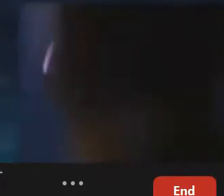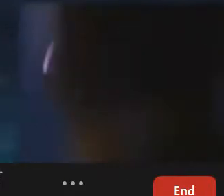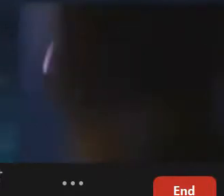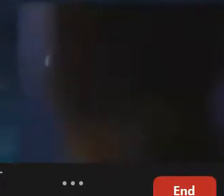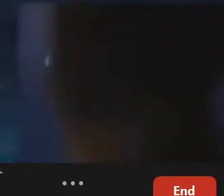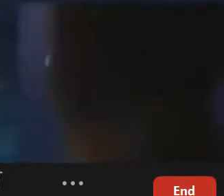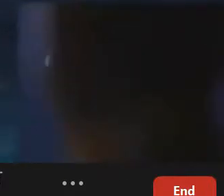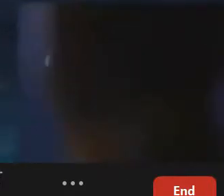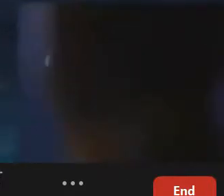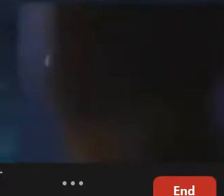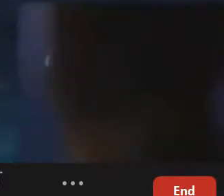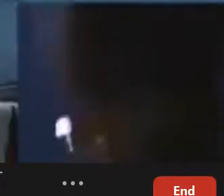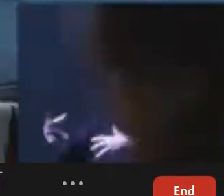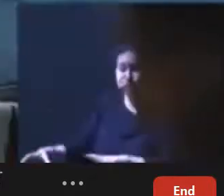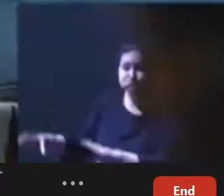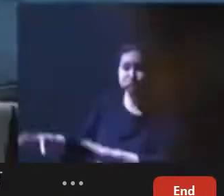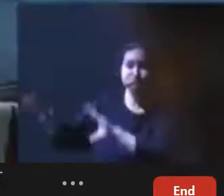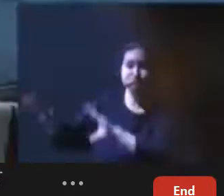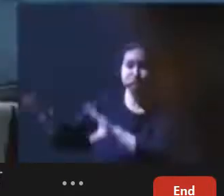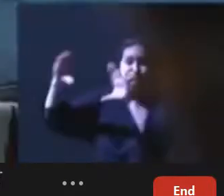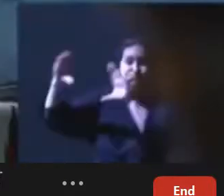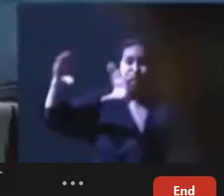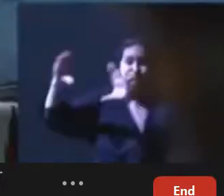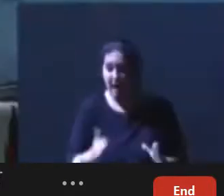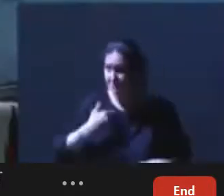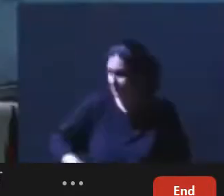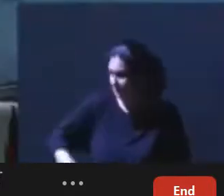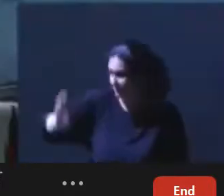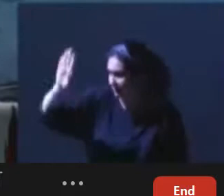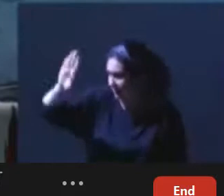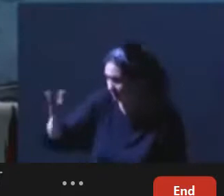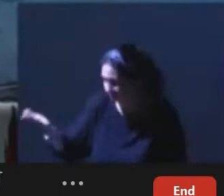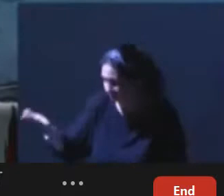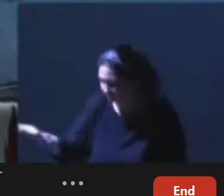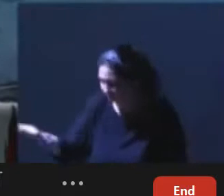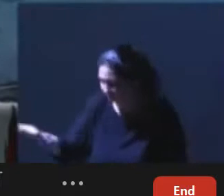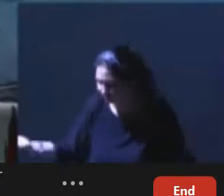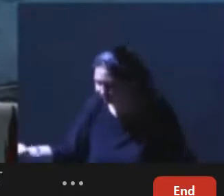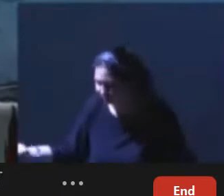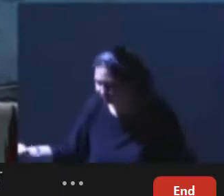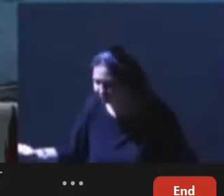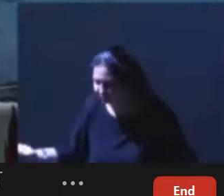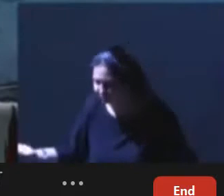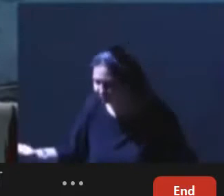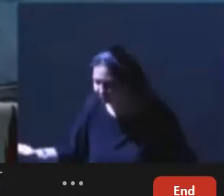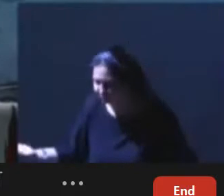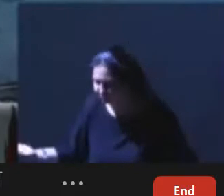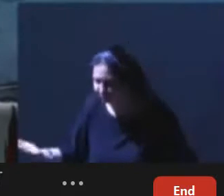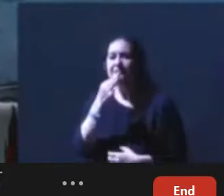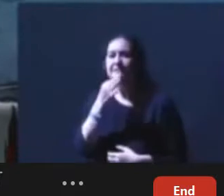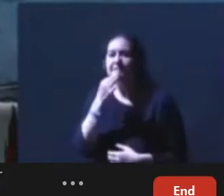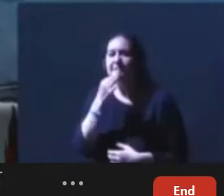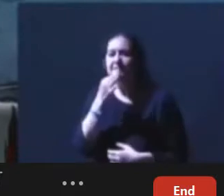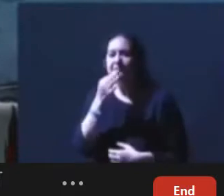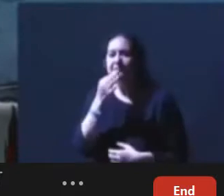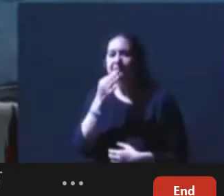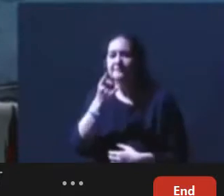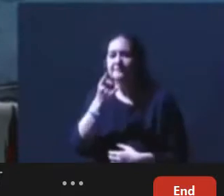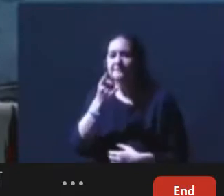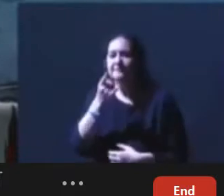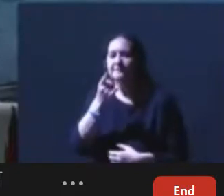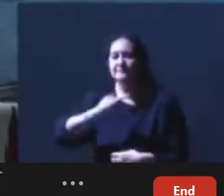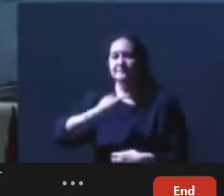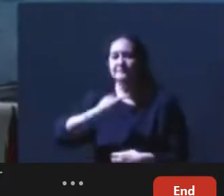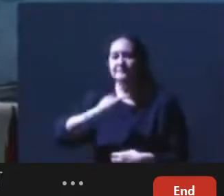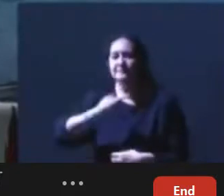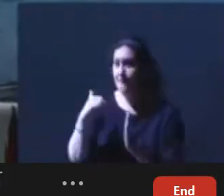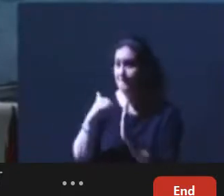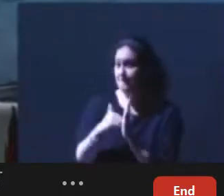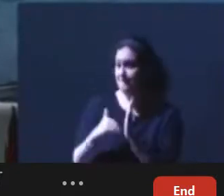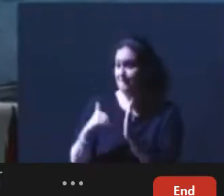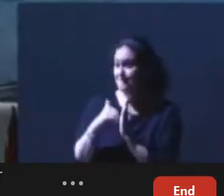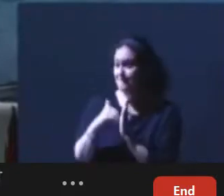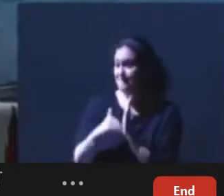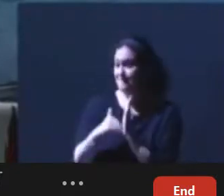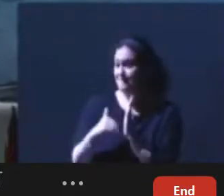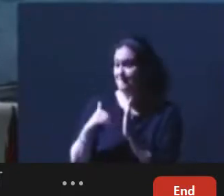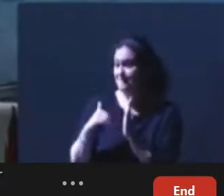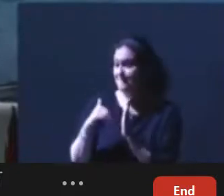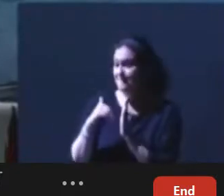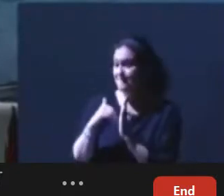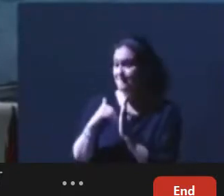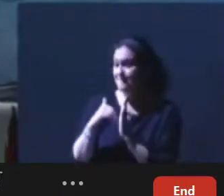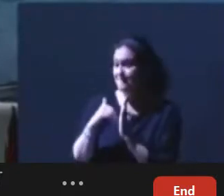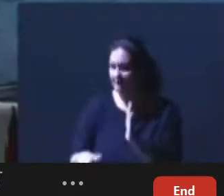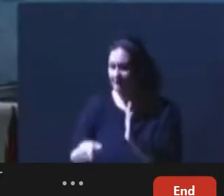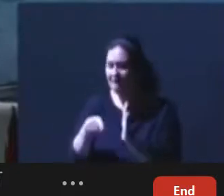gì đấy thì chắc chắn là họ sẽ giơ tay đầu tiên. Thế thì tôi sẽ sang cái nước đấy và tôi thử xem là có đúng thật hay không. Thì cái video mà tôi được nhận để